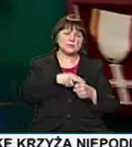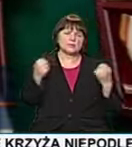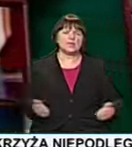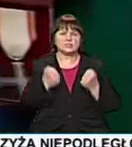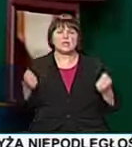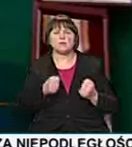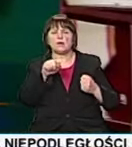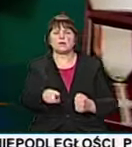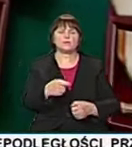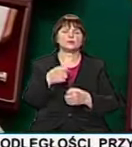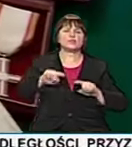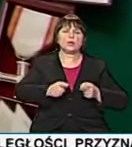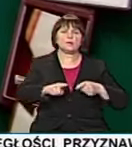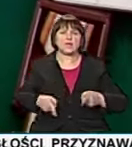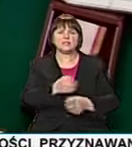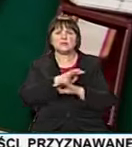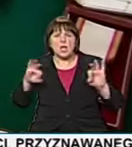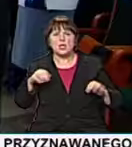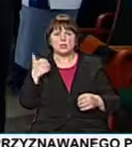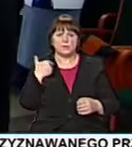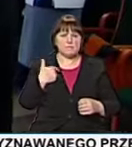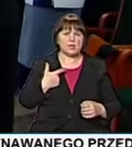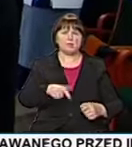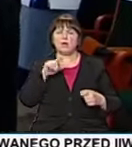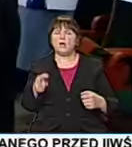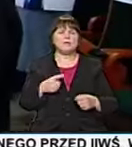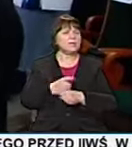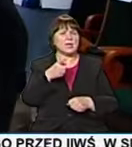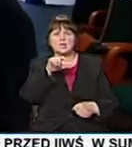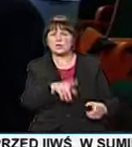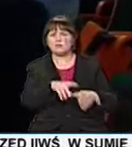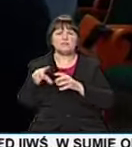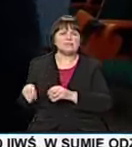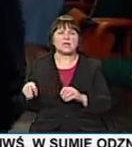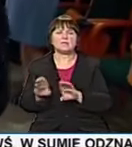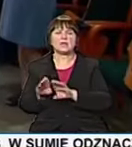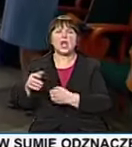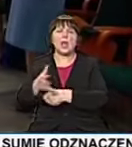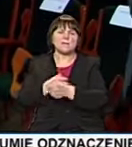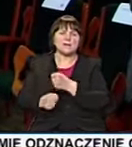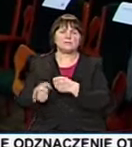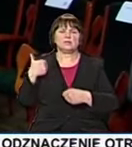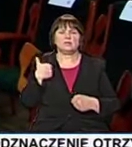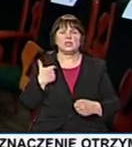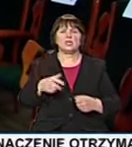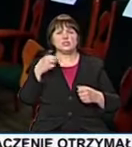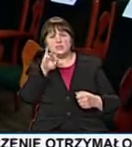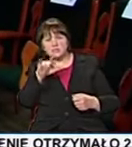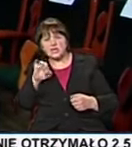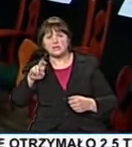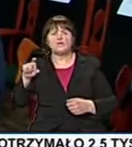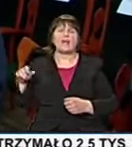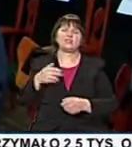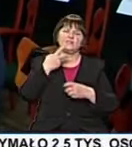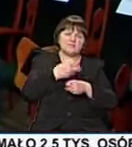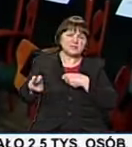organizacjach niepodległościowych i były z tego powodu represjonowane. Krzyże odebrali działacze, którzy za swoją aktywność pod ziemią byli aresztowani, internowani i wyrzucani z